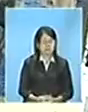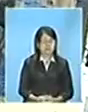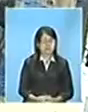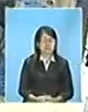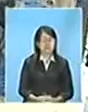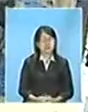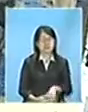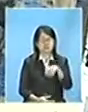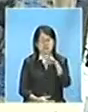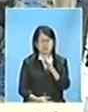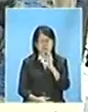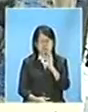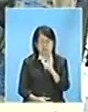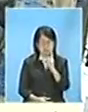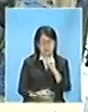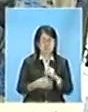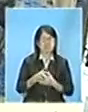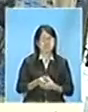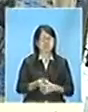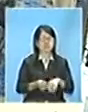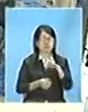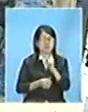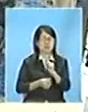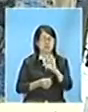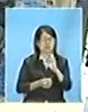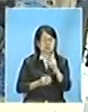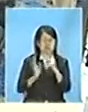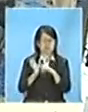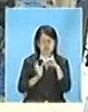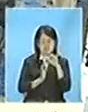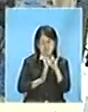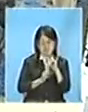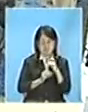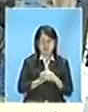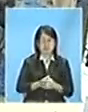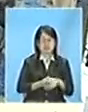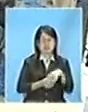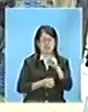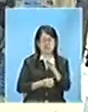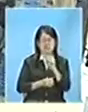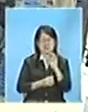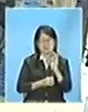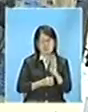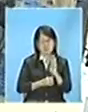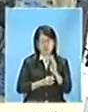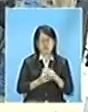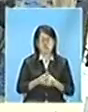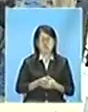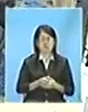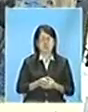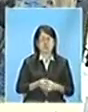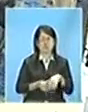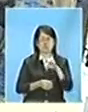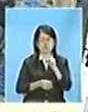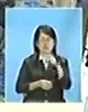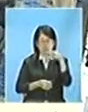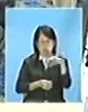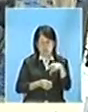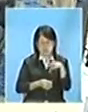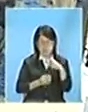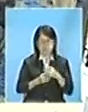นายสมชาติพันพัฒน์นายสมชายแสวงการนายสมบูรณ์งามลักษณ์นางสมพรจู